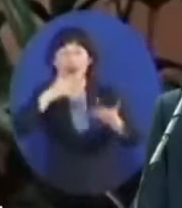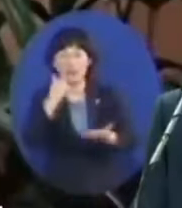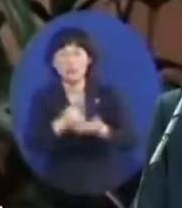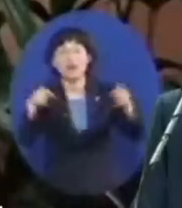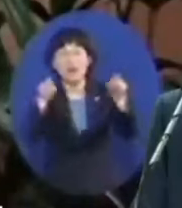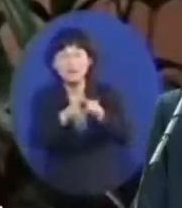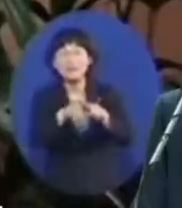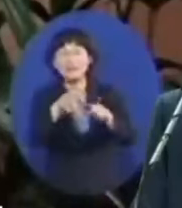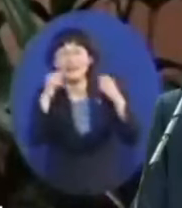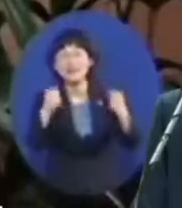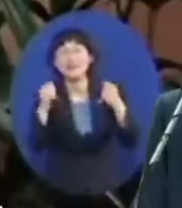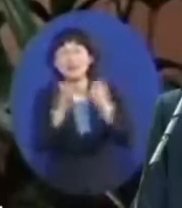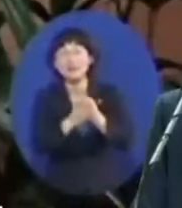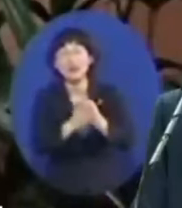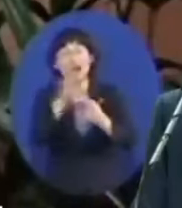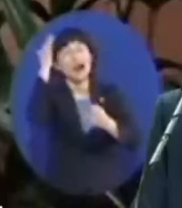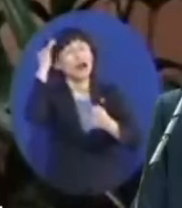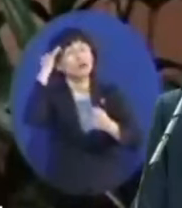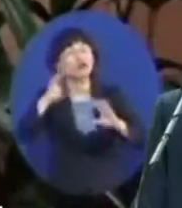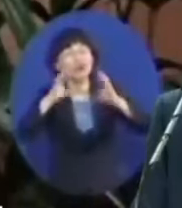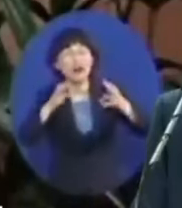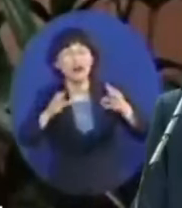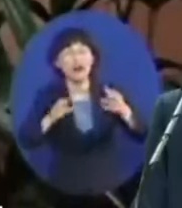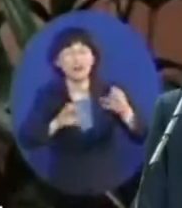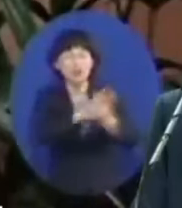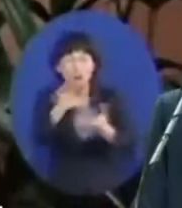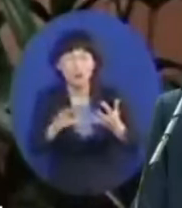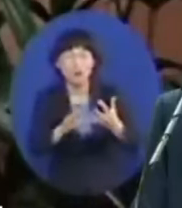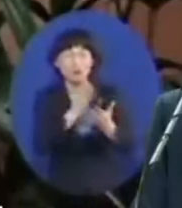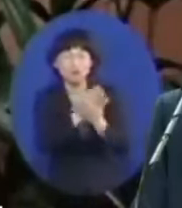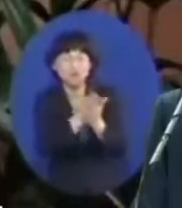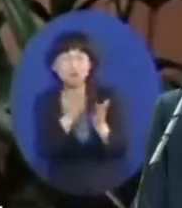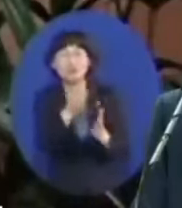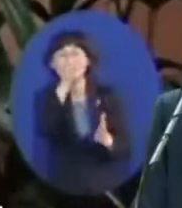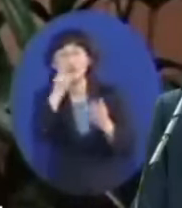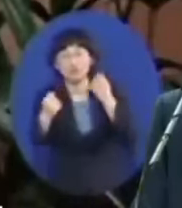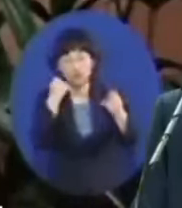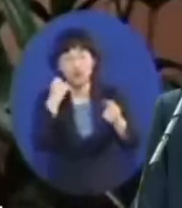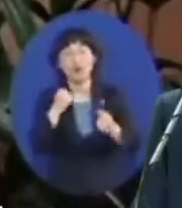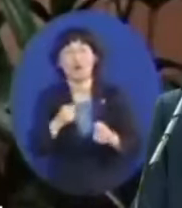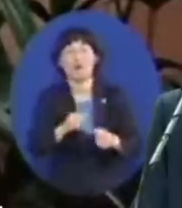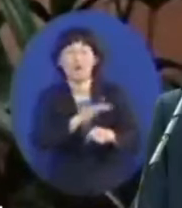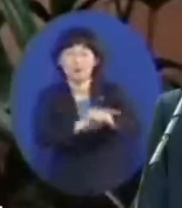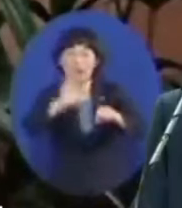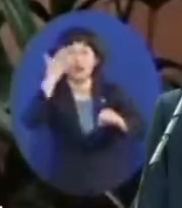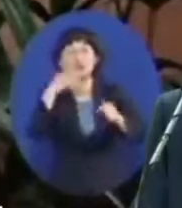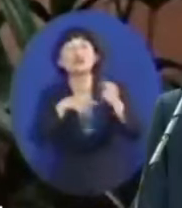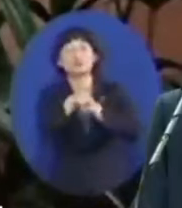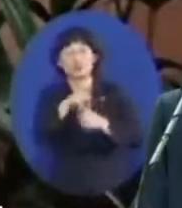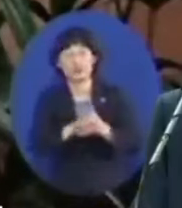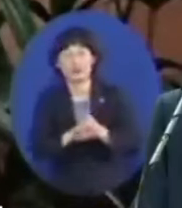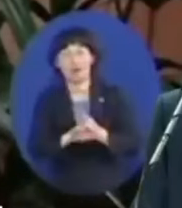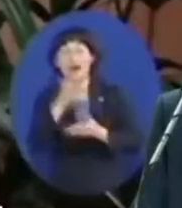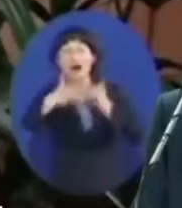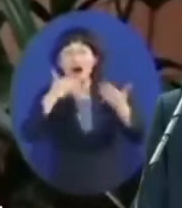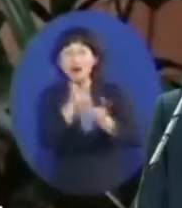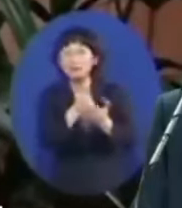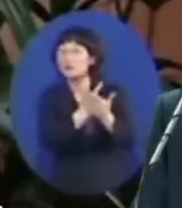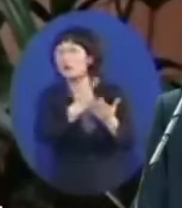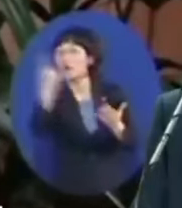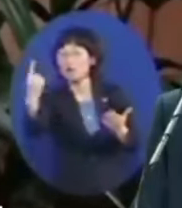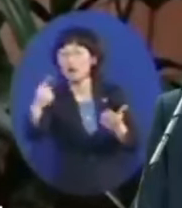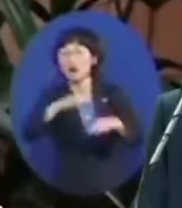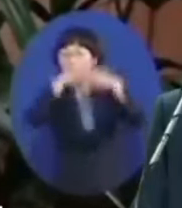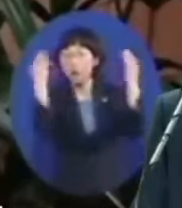같이 계심으로 이 나라가 여러 가지 시험과 환난을 많이 겪음에도 불구하고 잘 돼가고 있는 것입니다. 하나님이 떠나면 모든